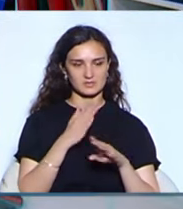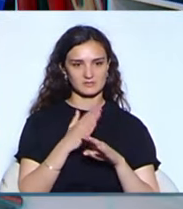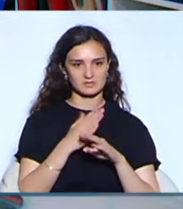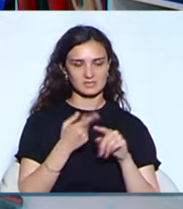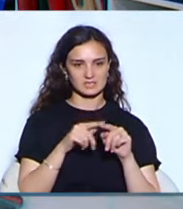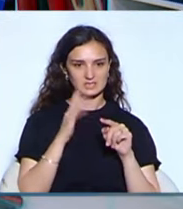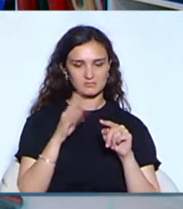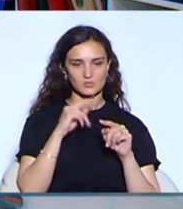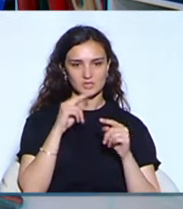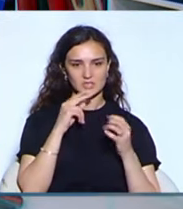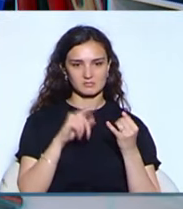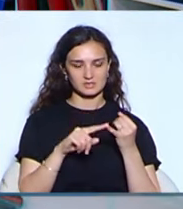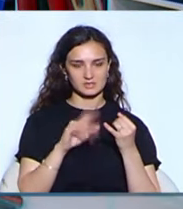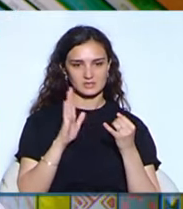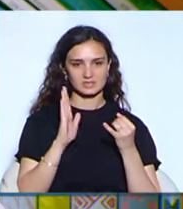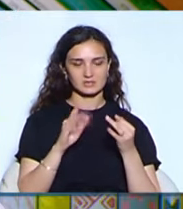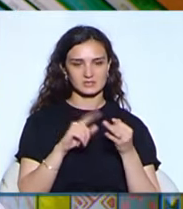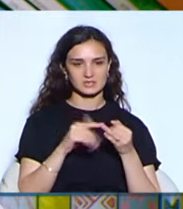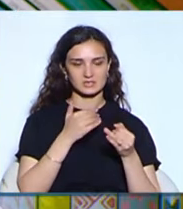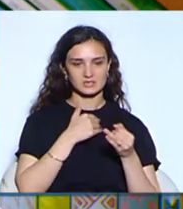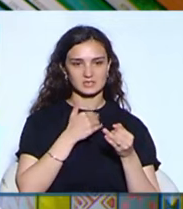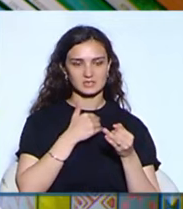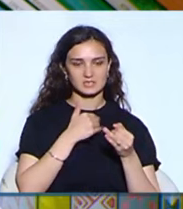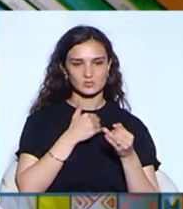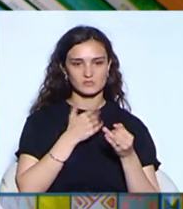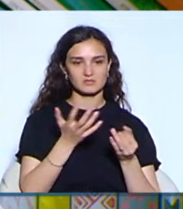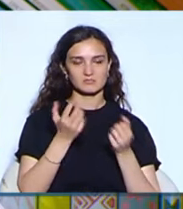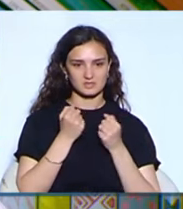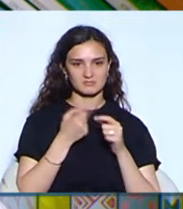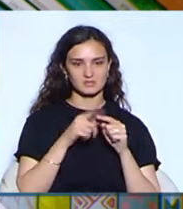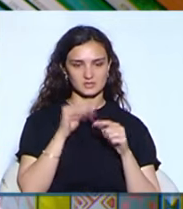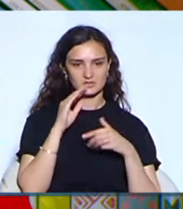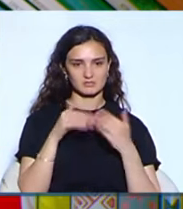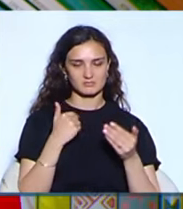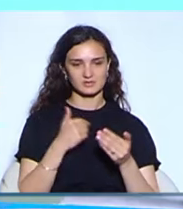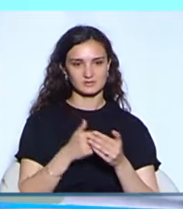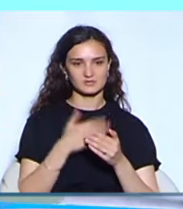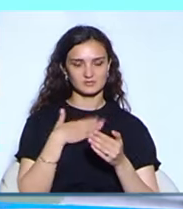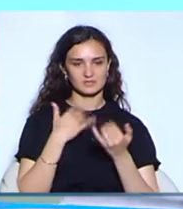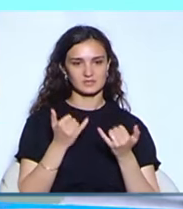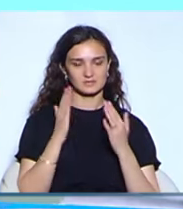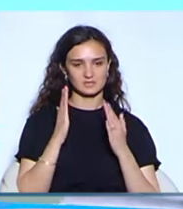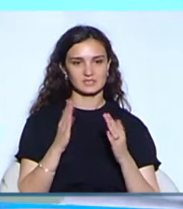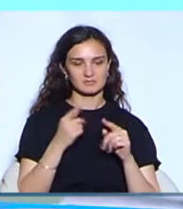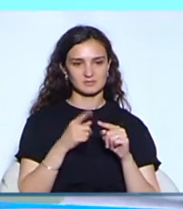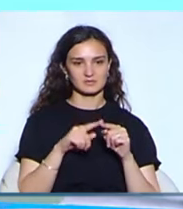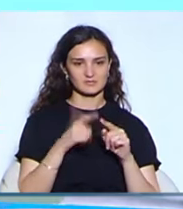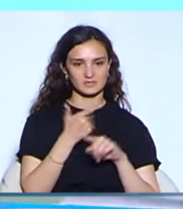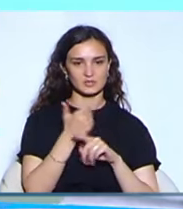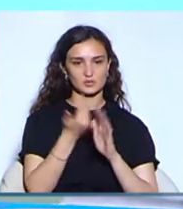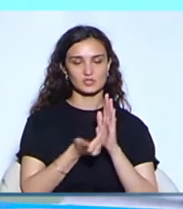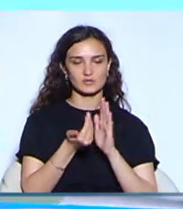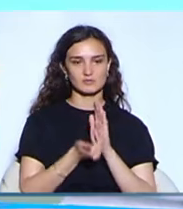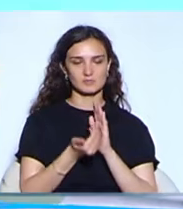ეს იქნება ყურადღების მიზნით, ეს იქნება სასურველის მიღების მიზნით, თუ ასე შემდეგ. ჩვენ ახლა გვექნება ვიდეო